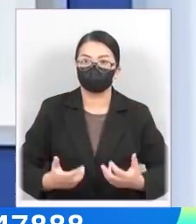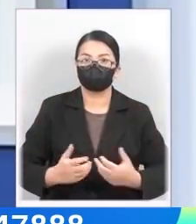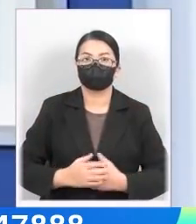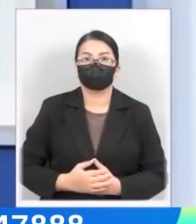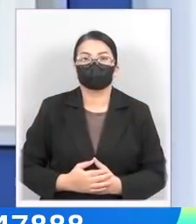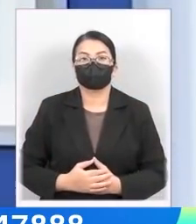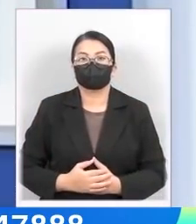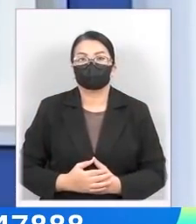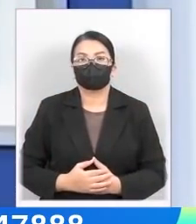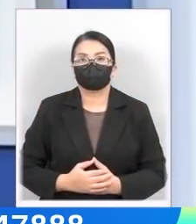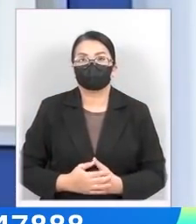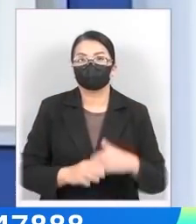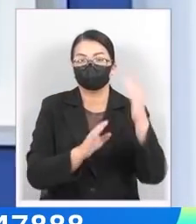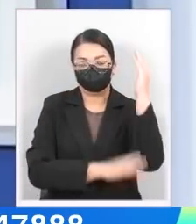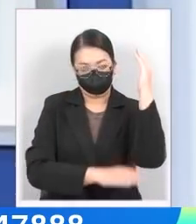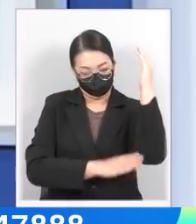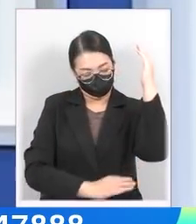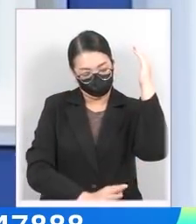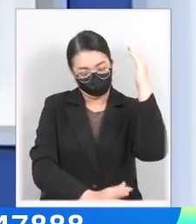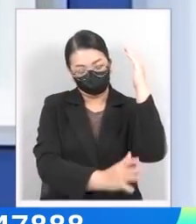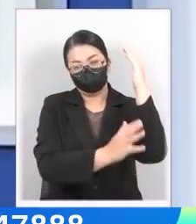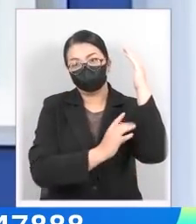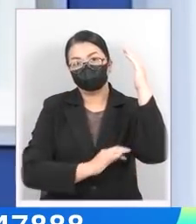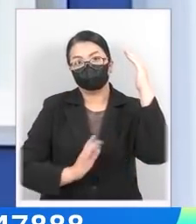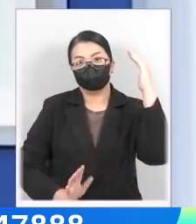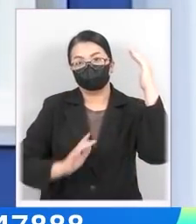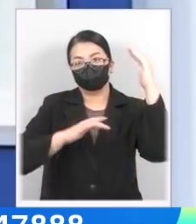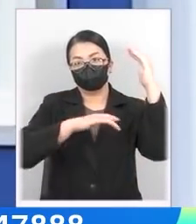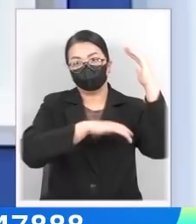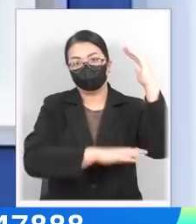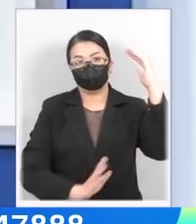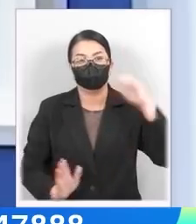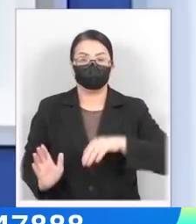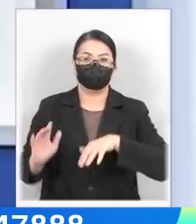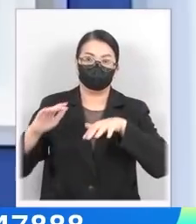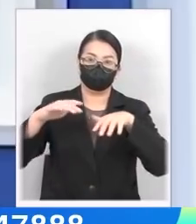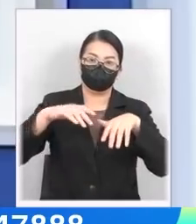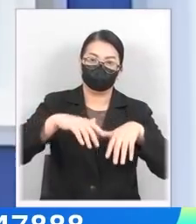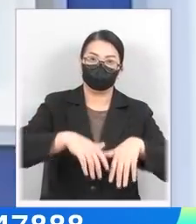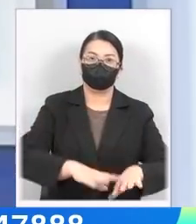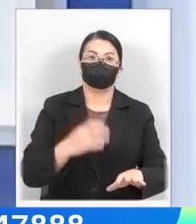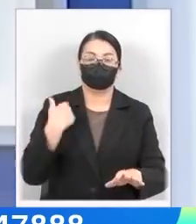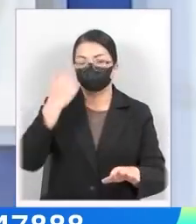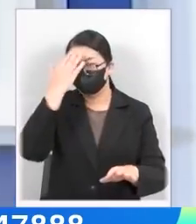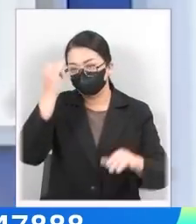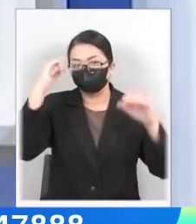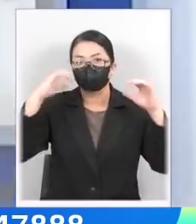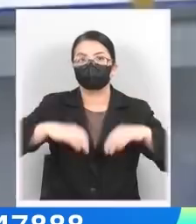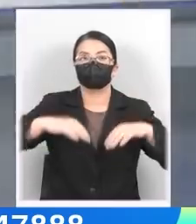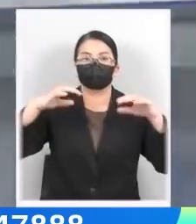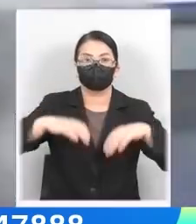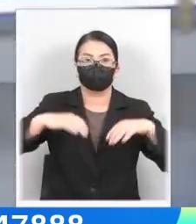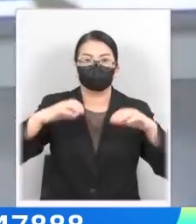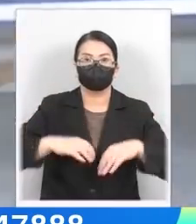คใต้ตีคู่กันมาเลยนะครับคลื่นลมในทะเลอ่าวไทยก็สูงด้วยโดยเฉพาะในจุดที่ฝนตกหนักนะครับเอ้านอกจากนี้